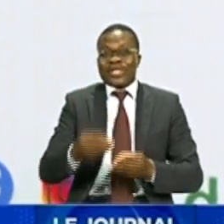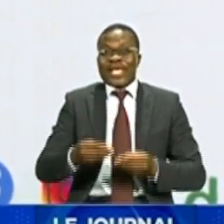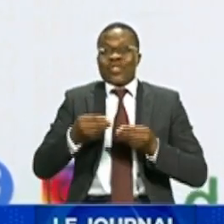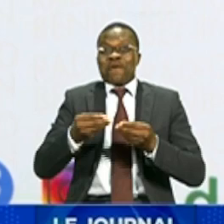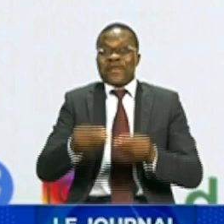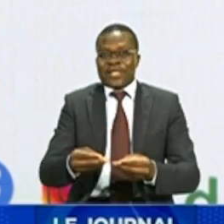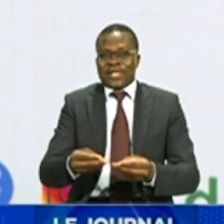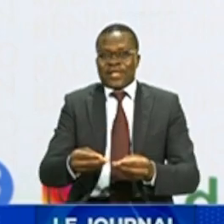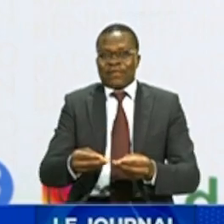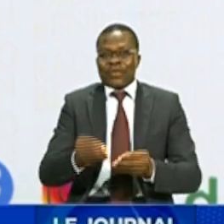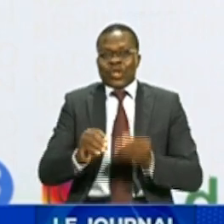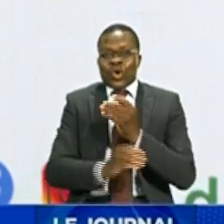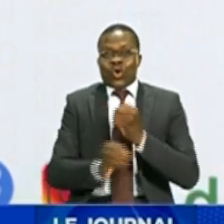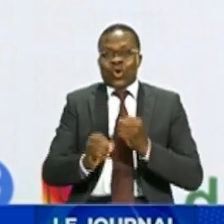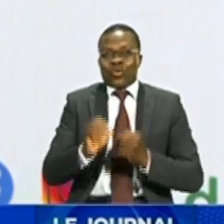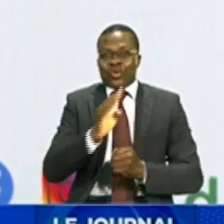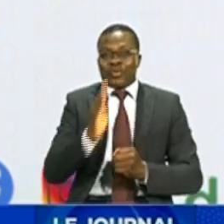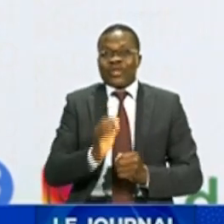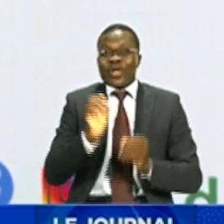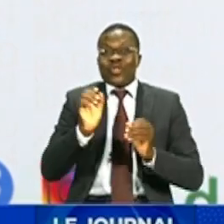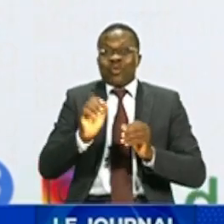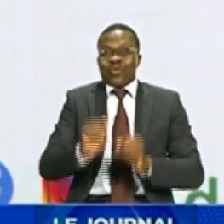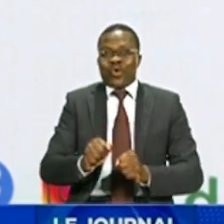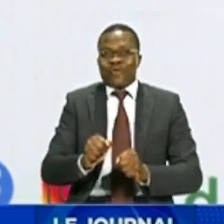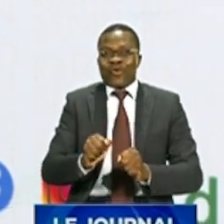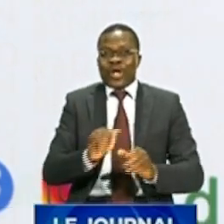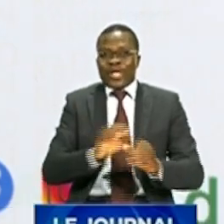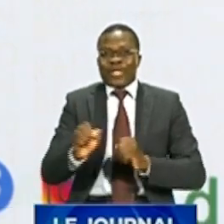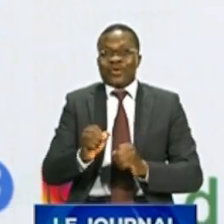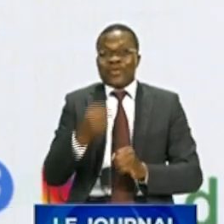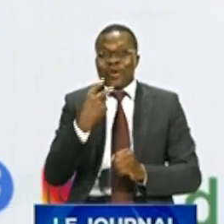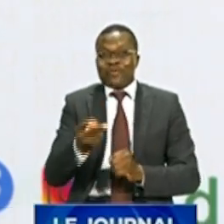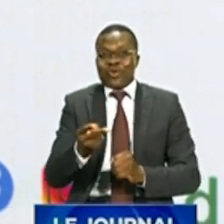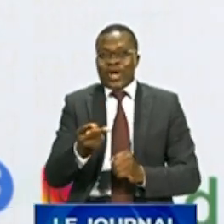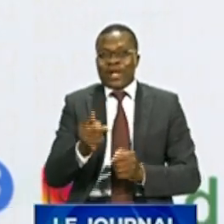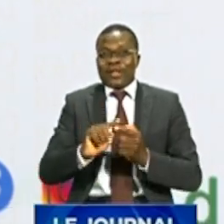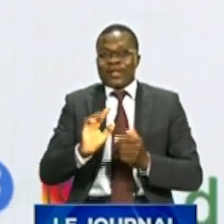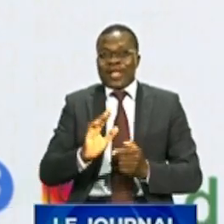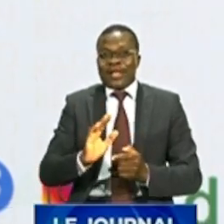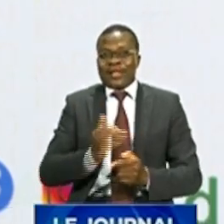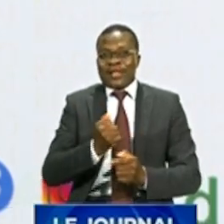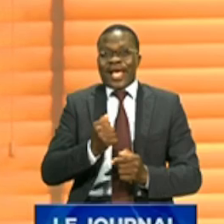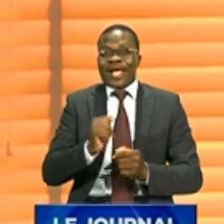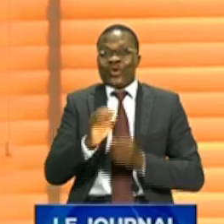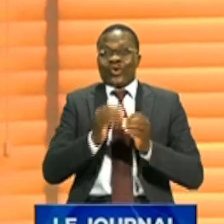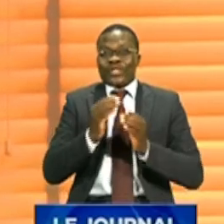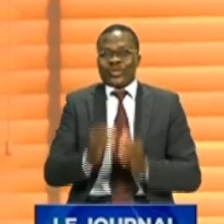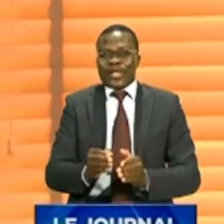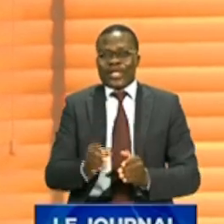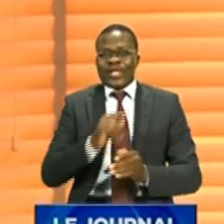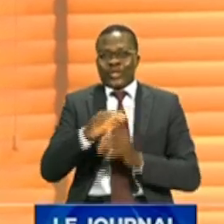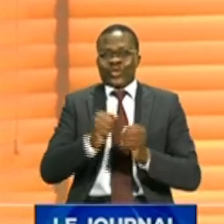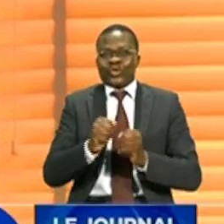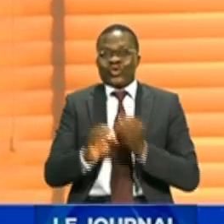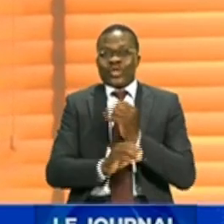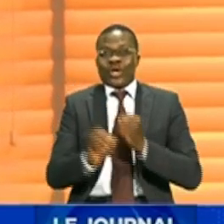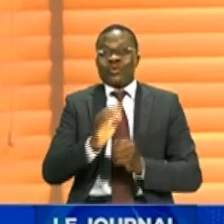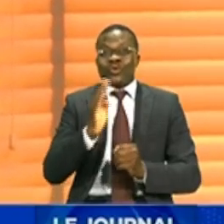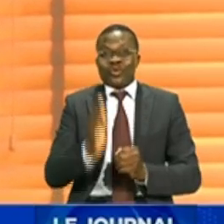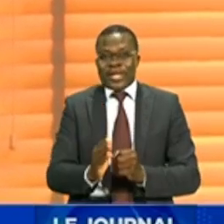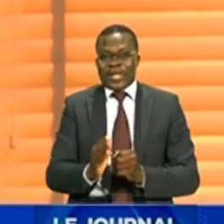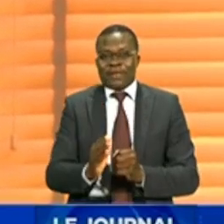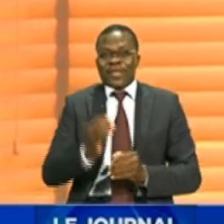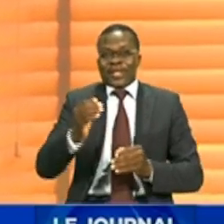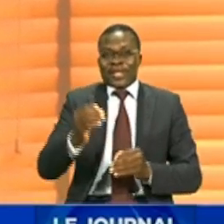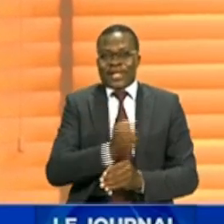offerte aux communes béninoises de pouvoir se faire découvrir à nos concitoyens. Ce sont toutes les communes du Bénin